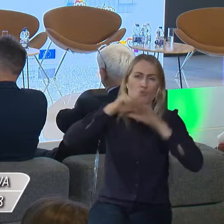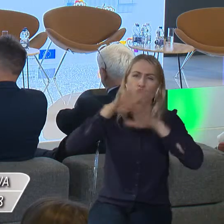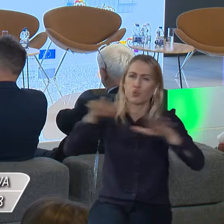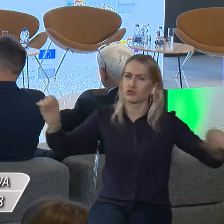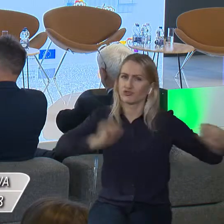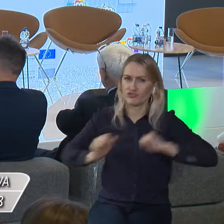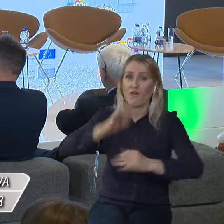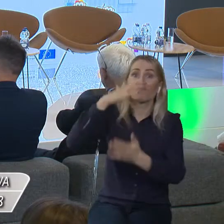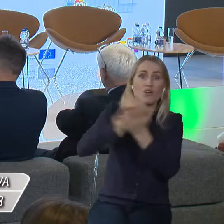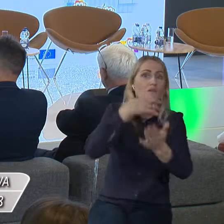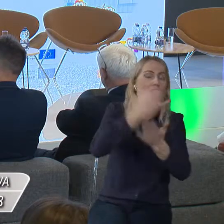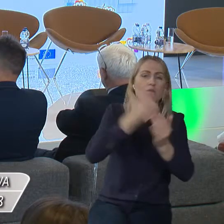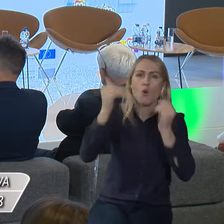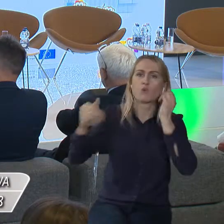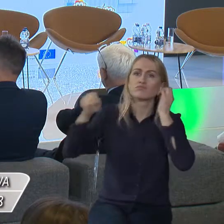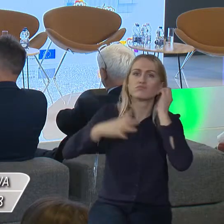która